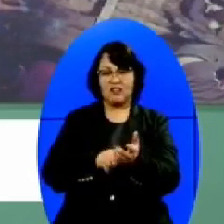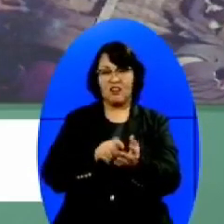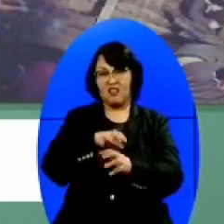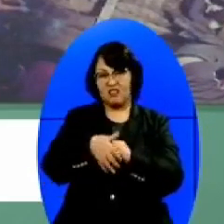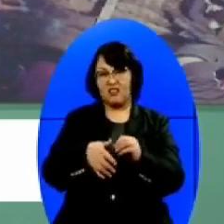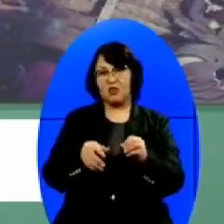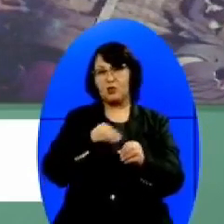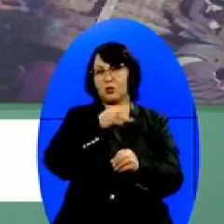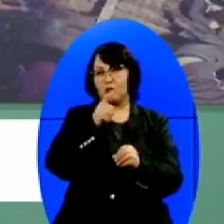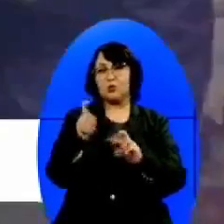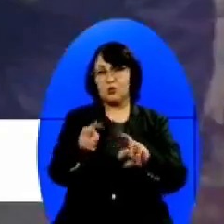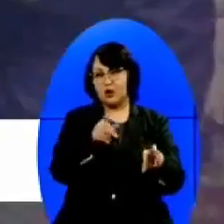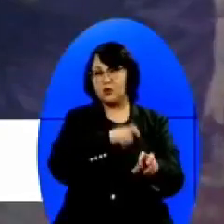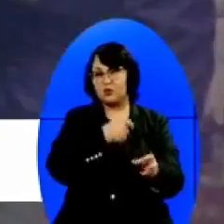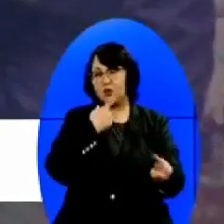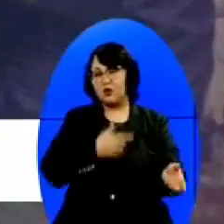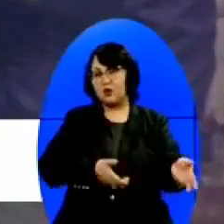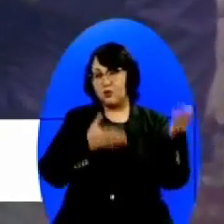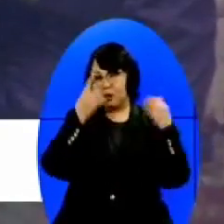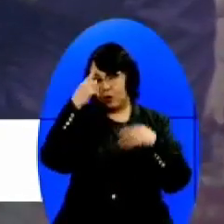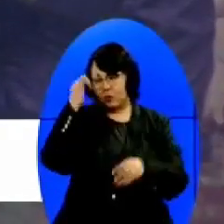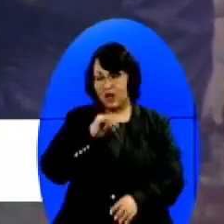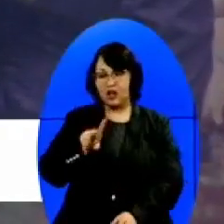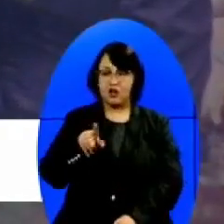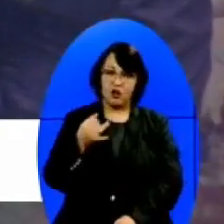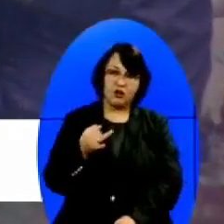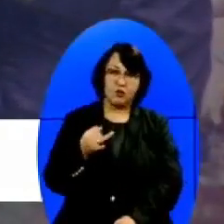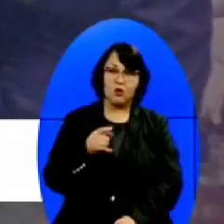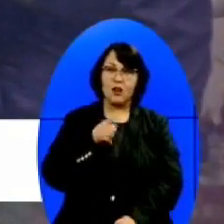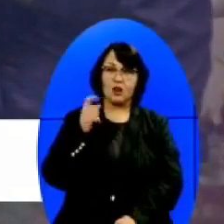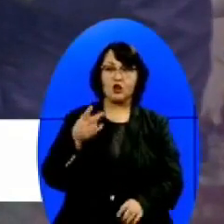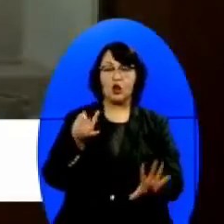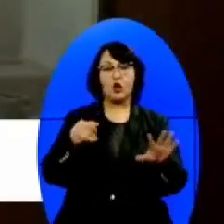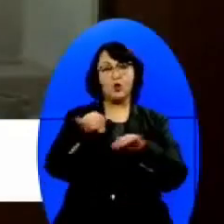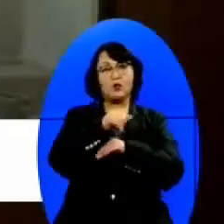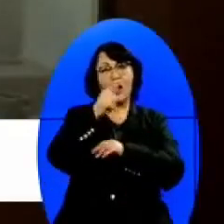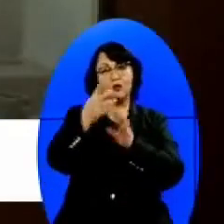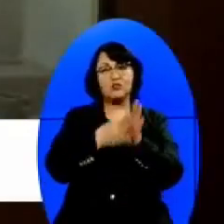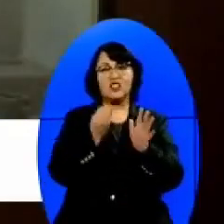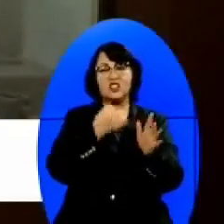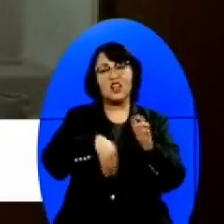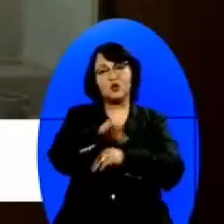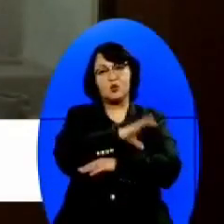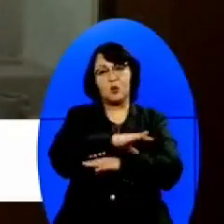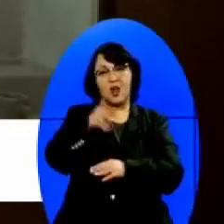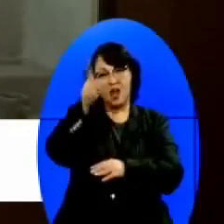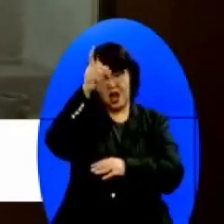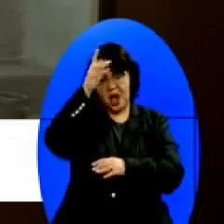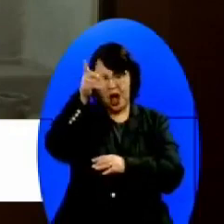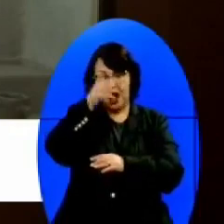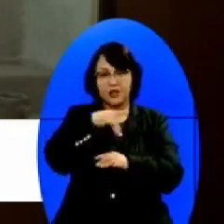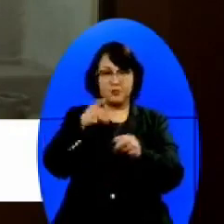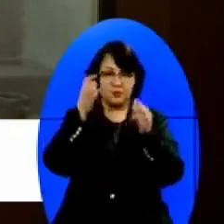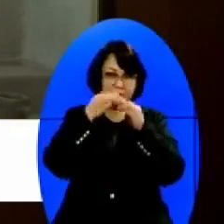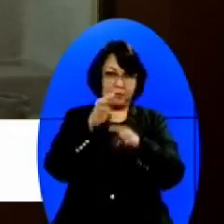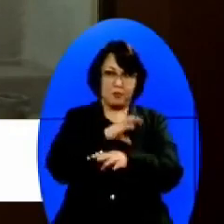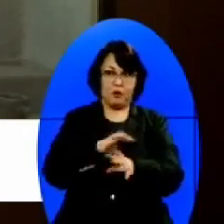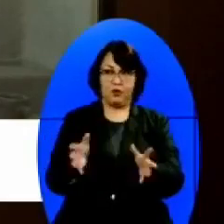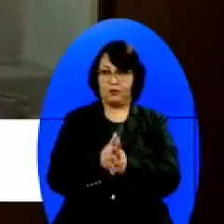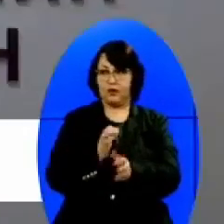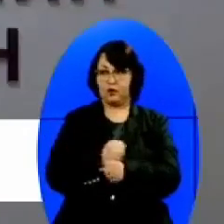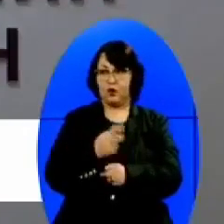Одоогоор манай улсын археологийн хүрээлэн 7 улсын 19 ихтэй сургууль эрдэм шинжилгээний байгууллагатай хамтран 23 төсөл хэрэгжүүлээд